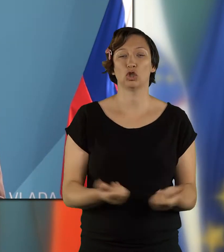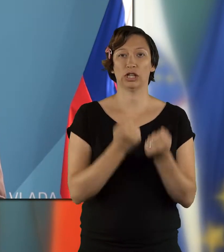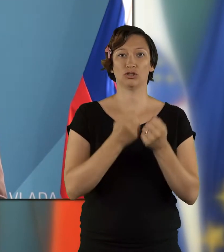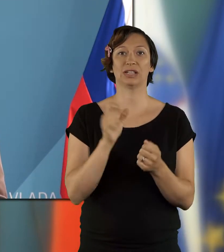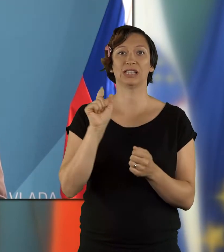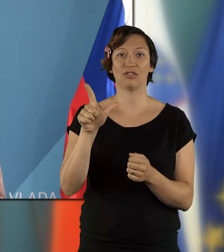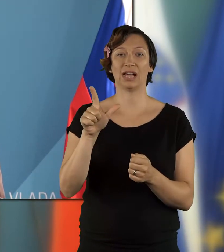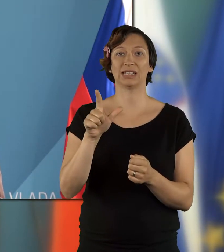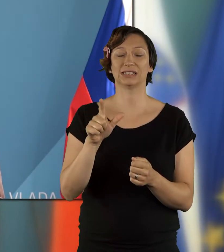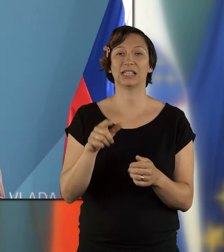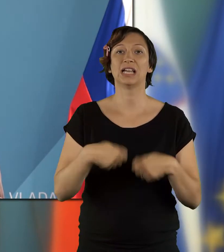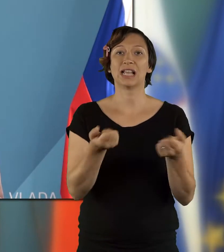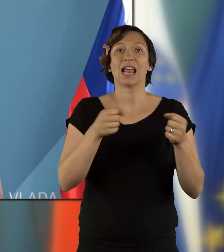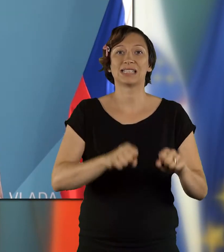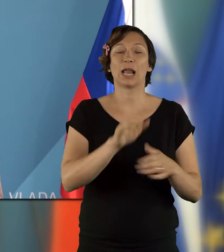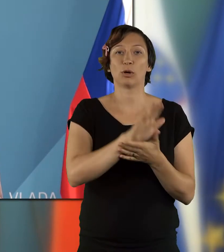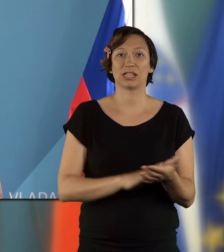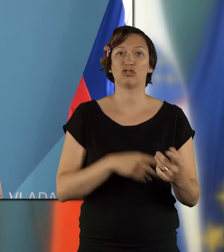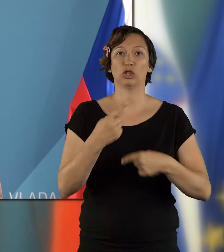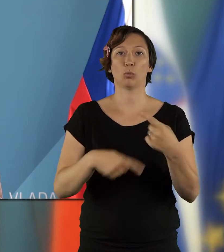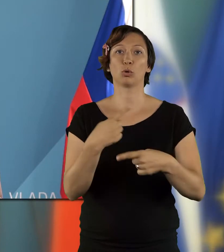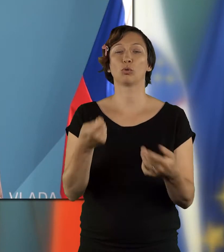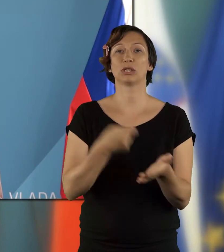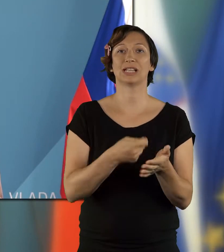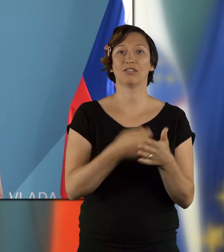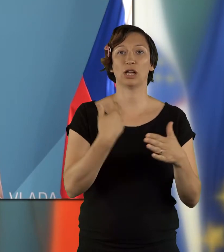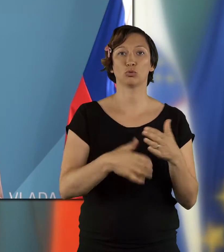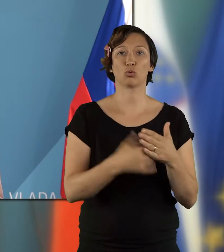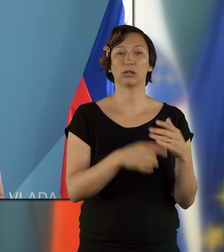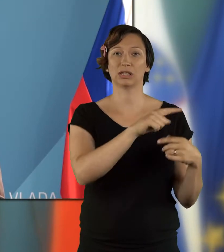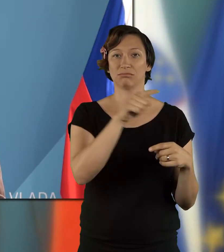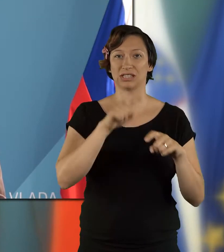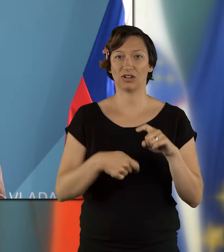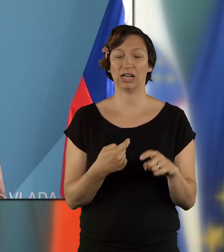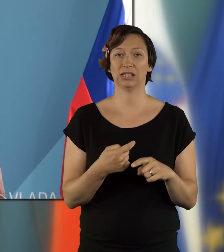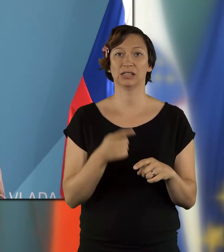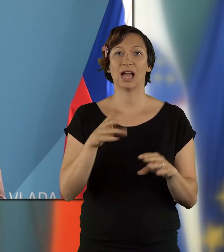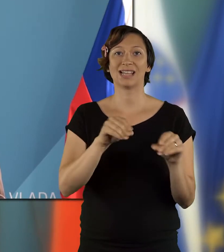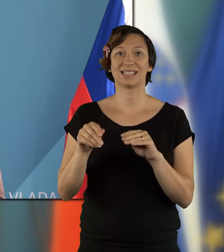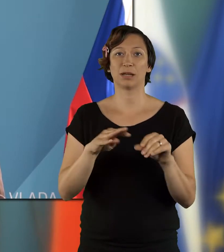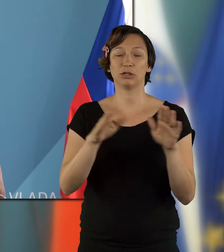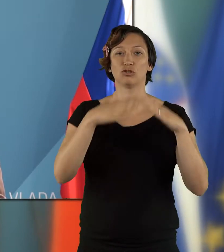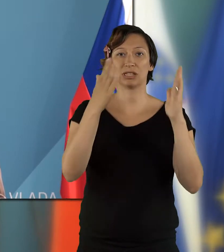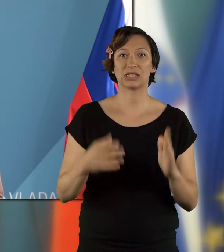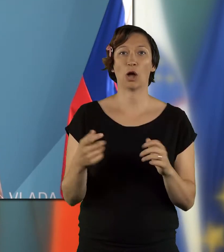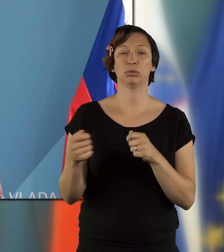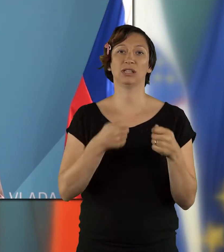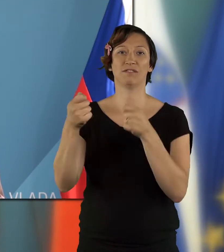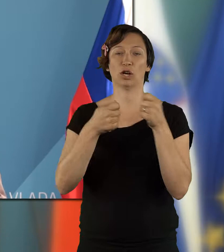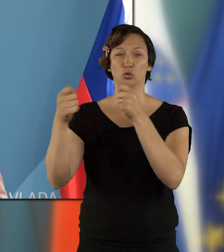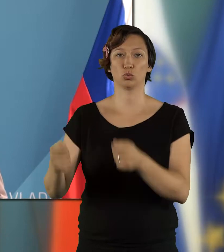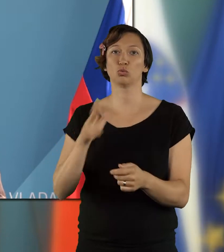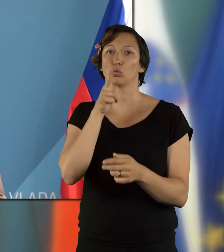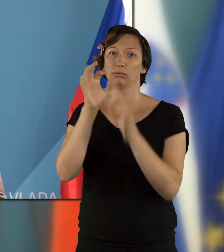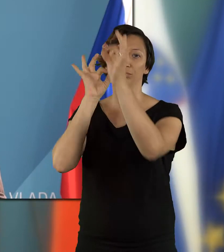12. izdala sklep o pričetku postopka ocenjevanja škode na stvareh, na zemljiščih, stavbah, infrastrukturi